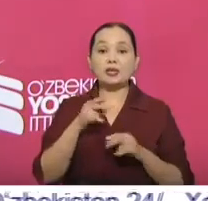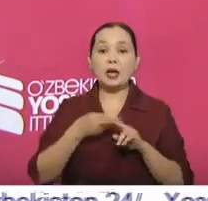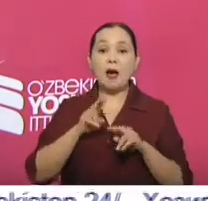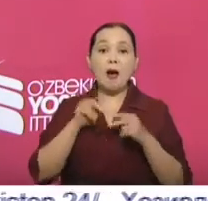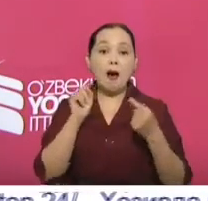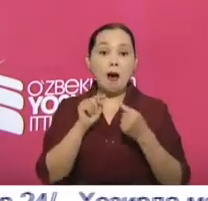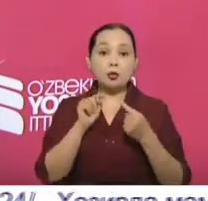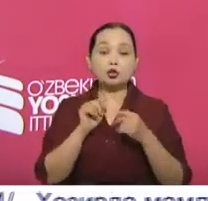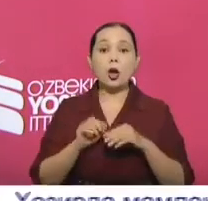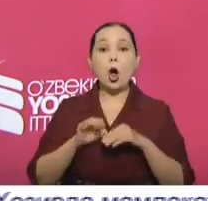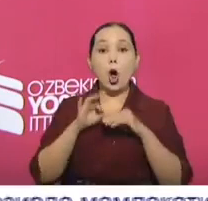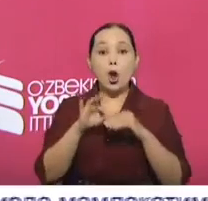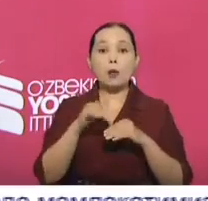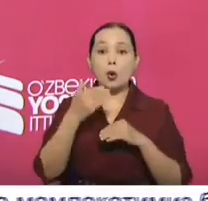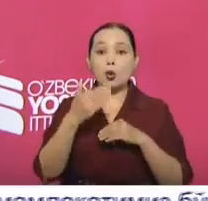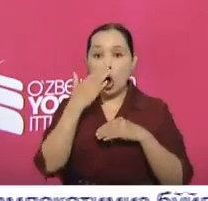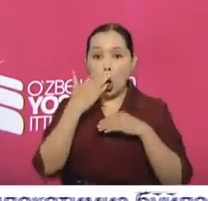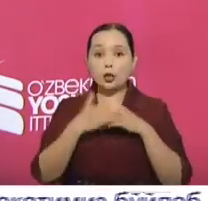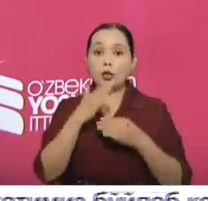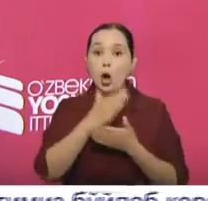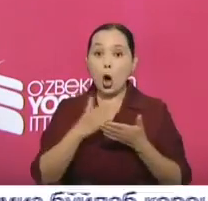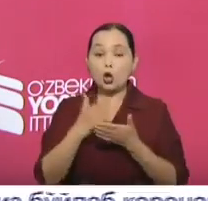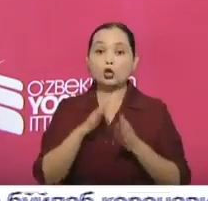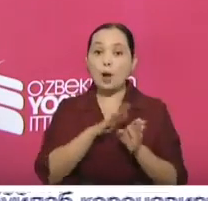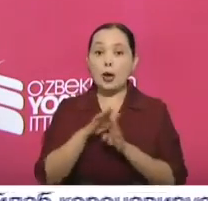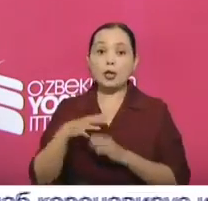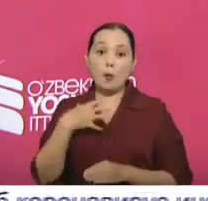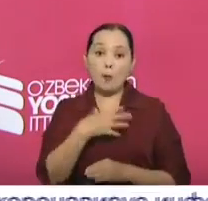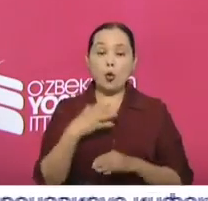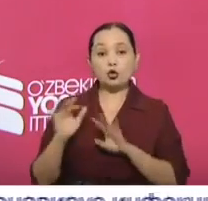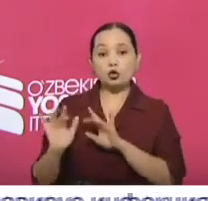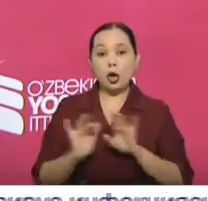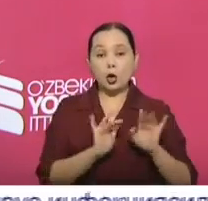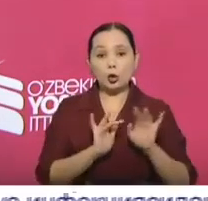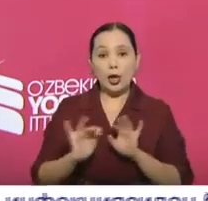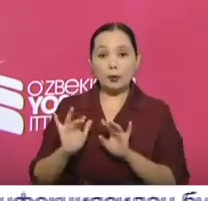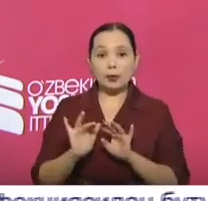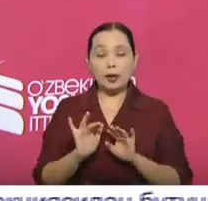pandemiyasiga qarshi va uni oldini olish borasida amalga oshirilayotgan muhim amaliy chora-tadbirlar